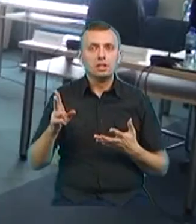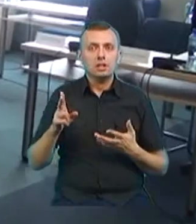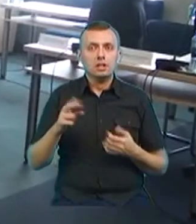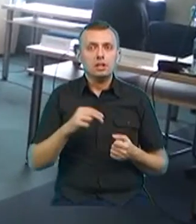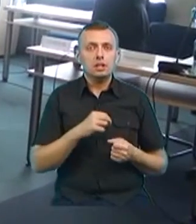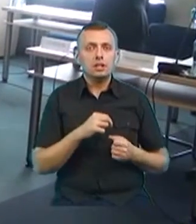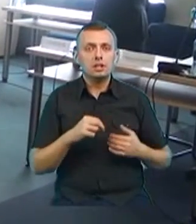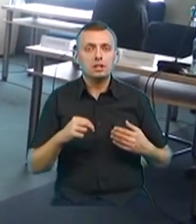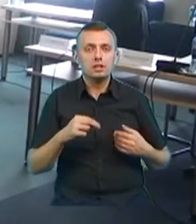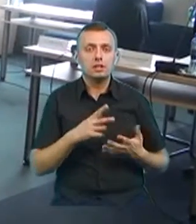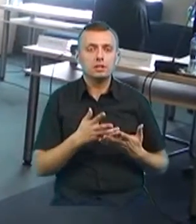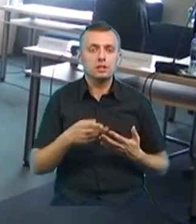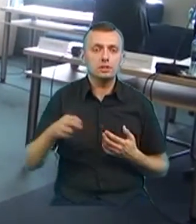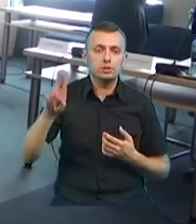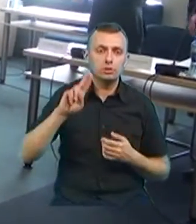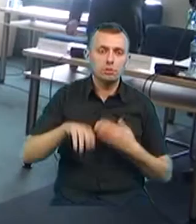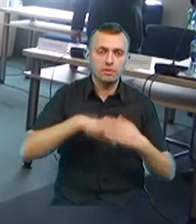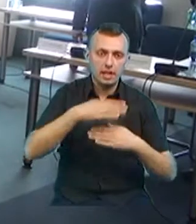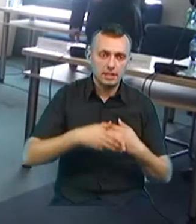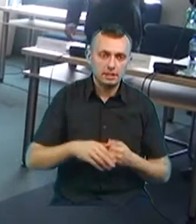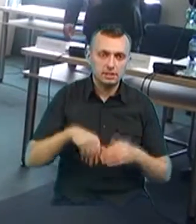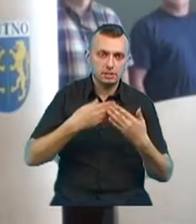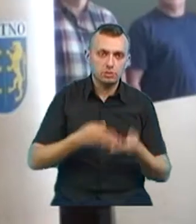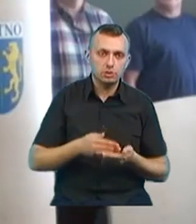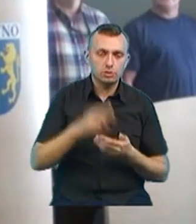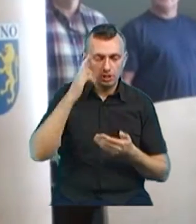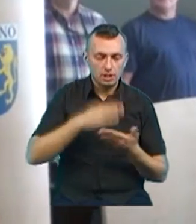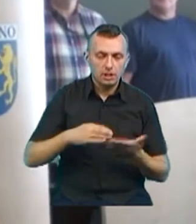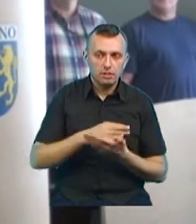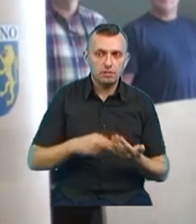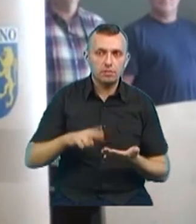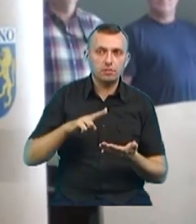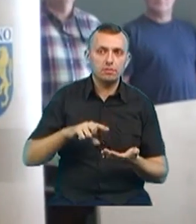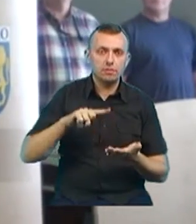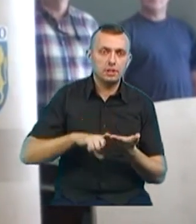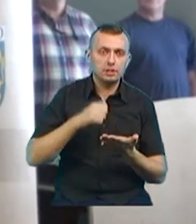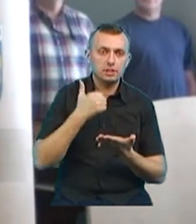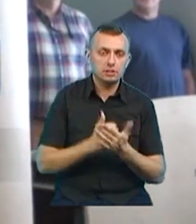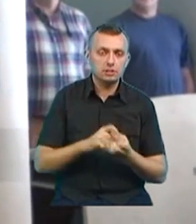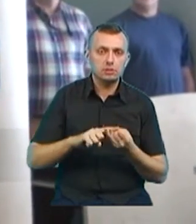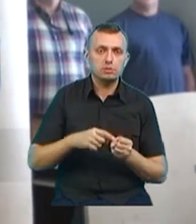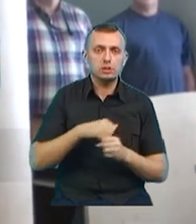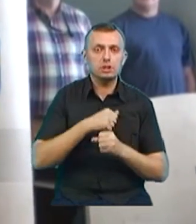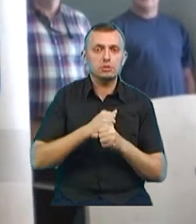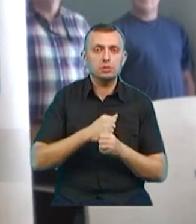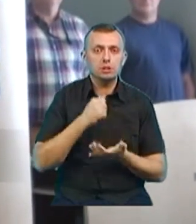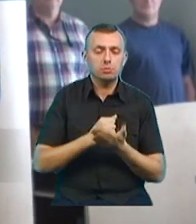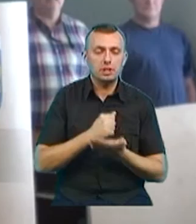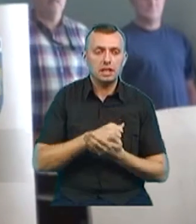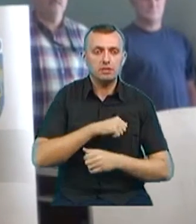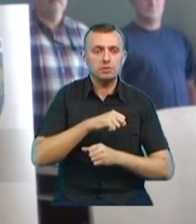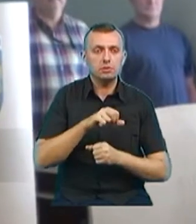prezydenta uroczyste ślubowanie złożył nowy radny Jacek Saramonowicz. Wierny Konstytucji i prawu Rzeczypospolitej